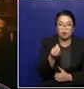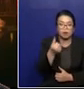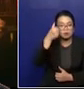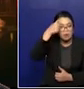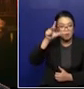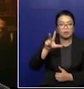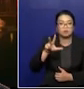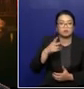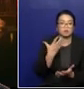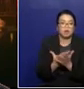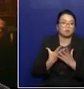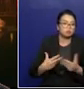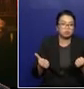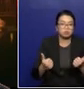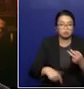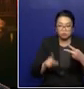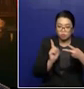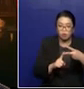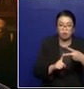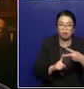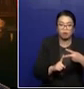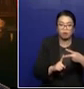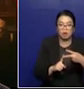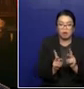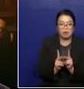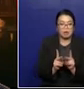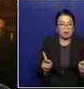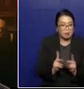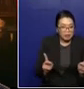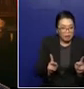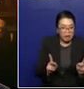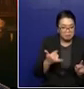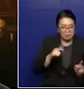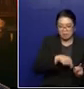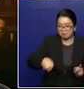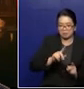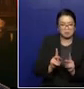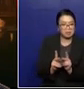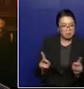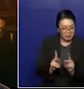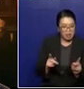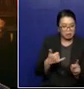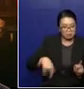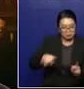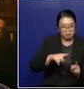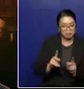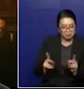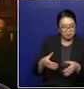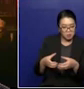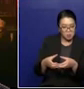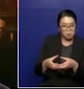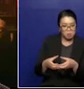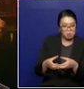วันแต่ข้อ2น่ากลัวกว่านั้นอีกการมาที่การนะครับพอมาถึงท่านก็ทำเหมือนงานปกตินะฮะนี่คือภาวะวิกฤตของช